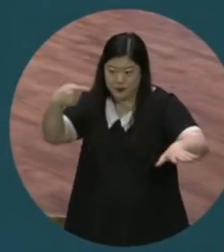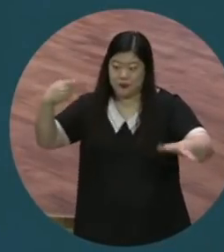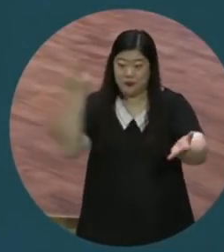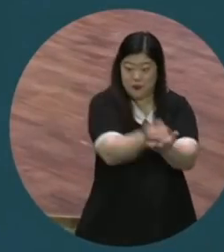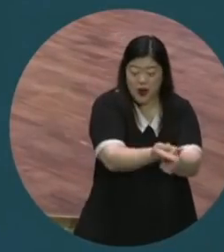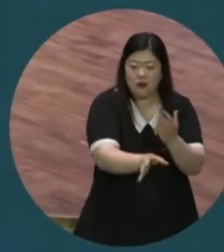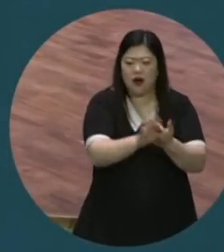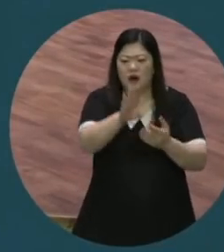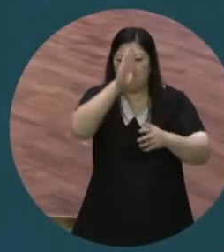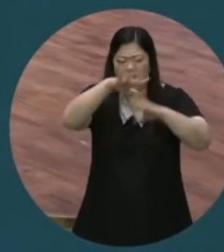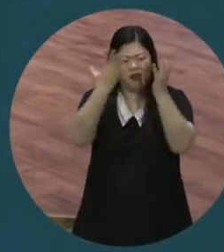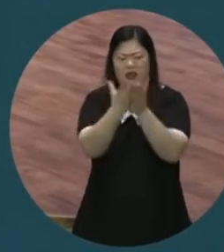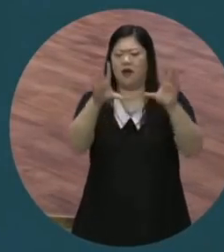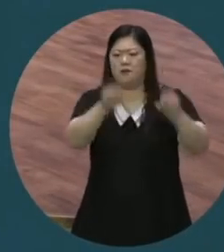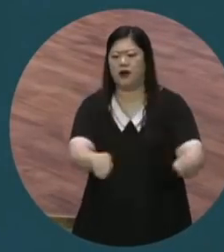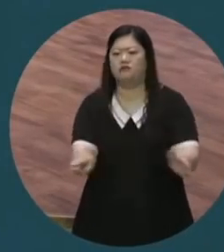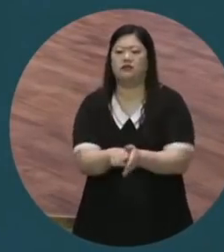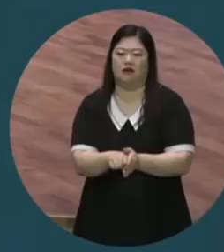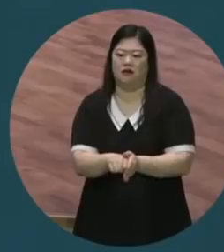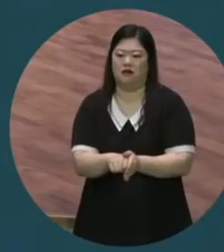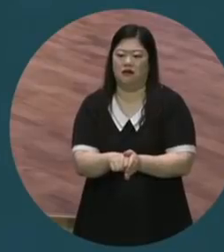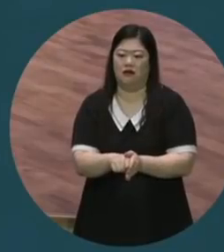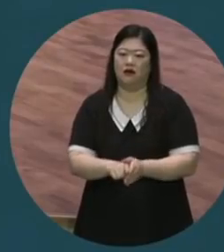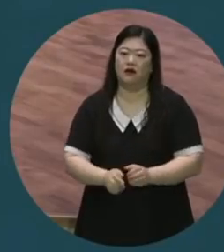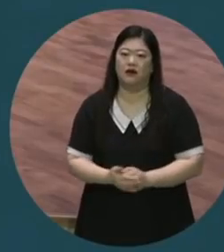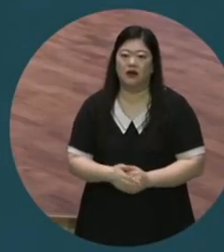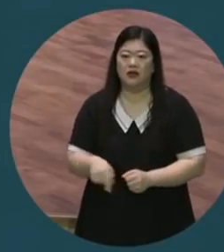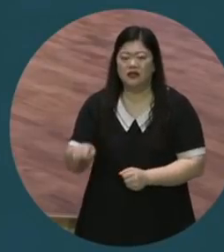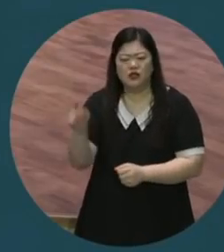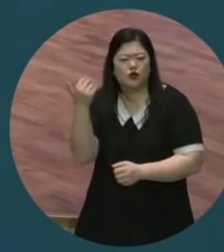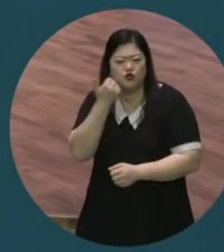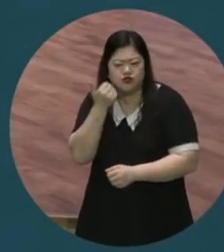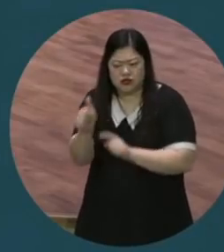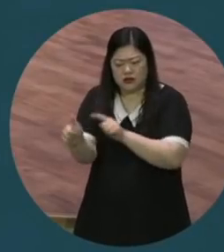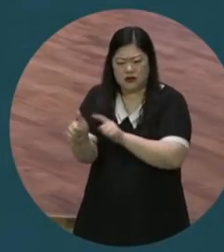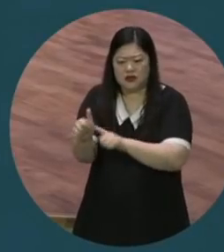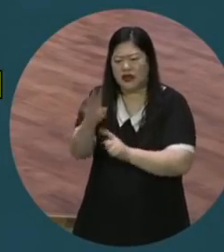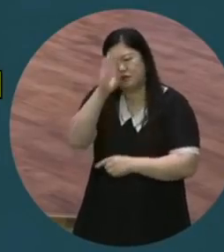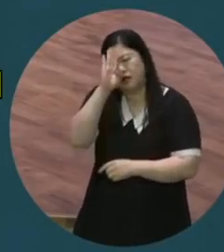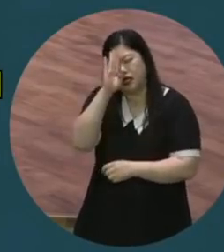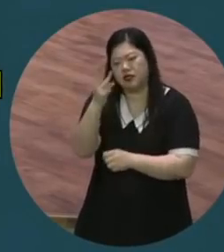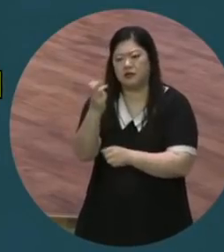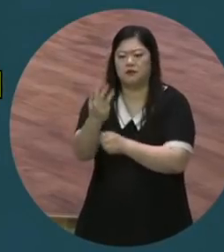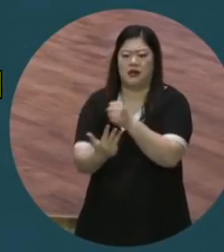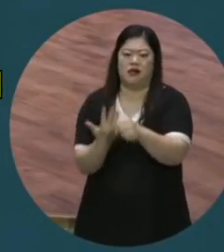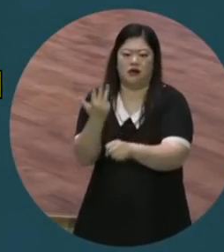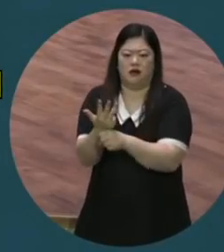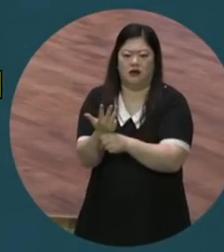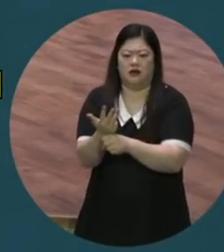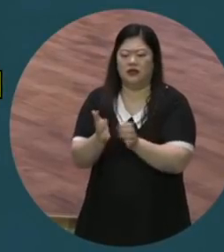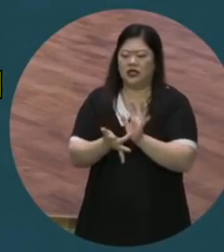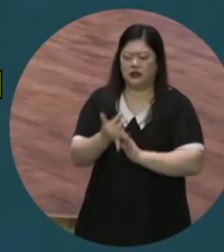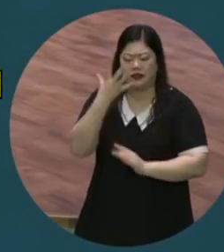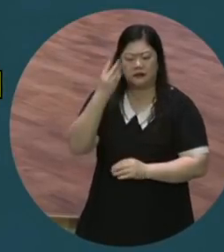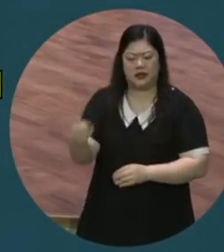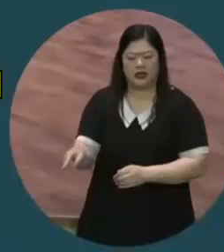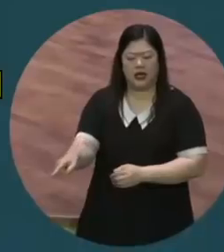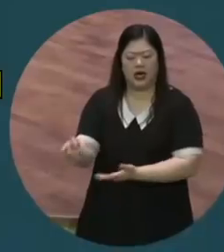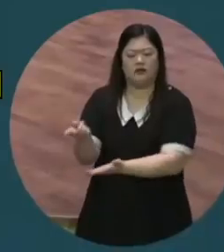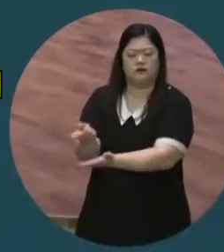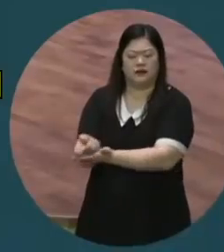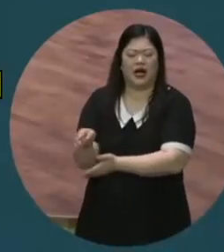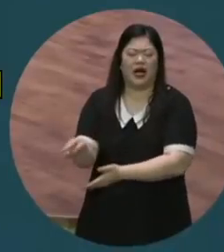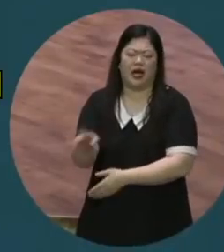병에 걸렸든지 낫게 되밀어라. 거기 38에 된 병자가 있더라. 예수께서 그 누운 것을 보시고